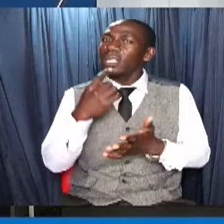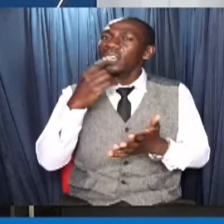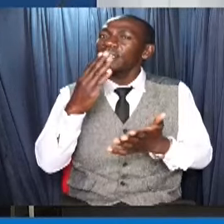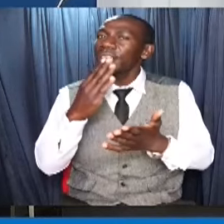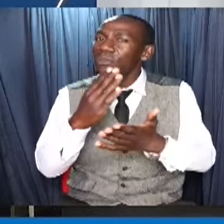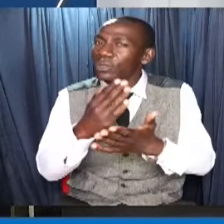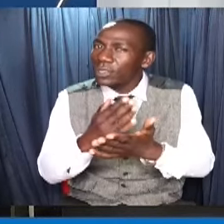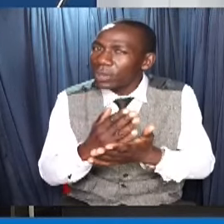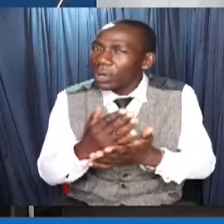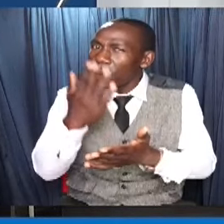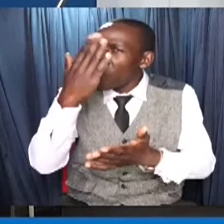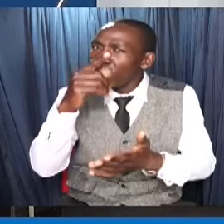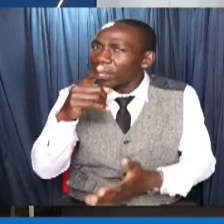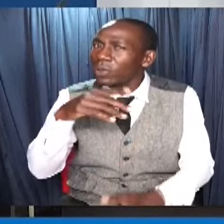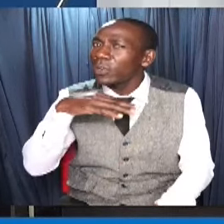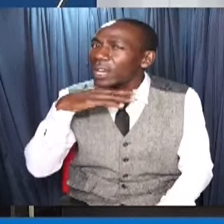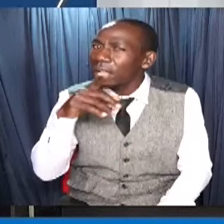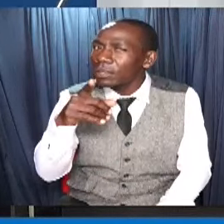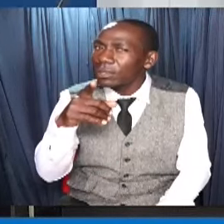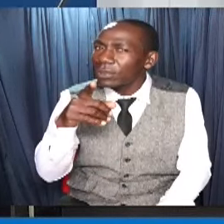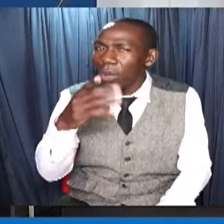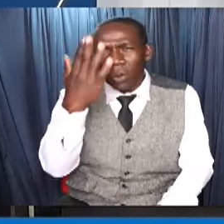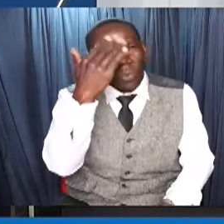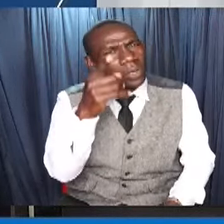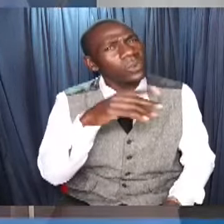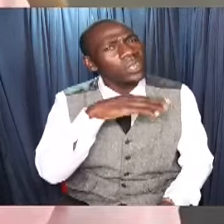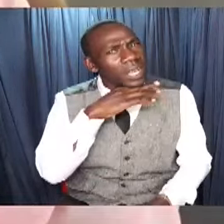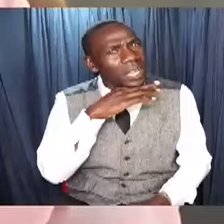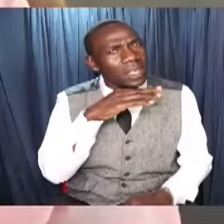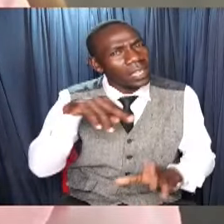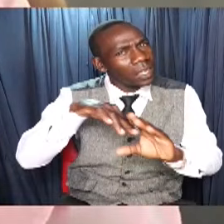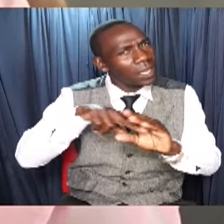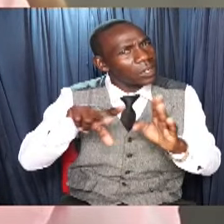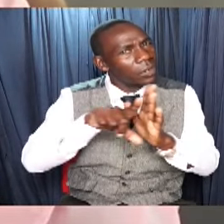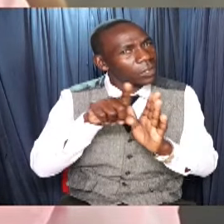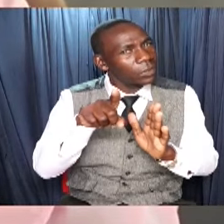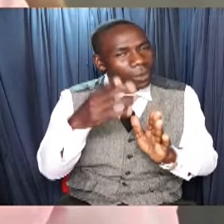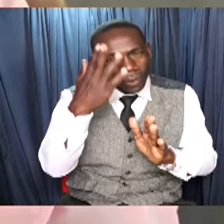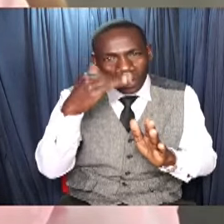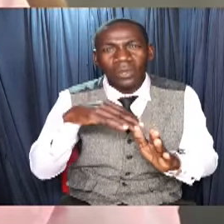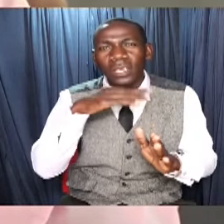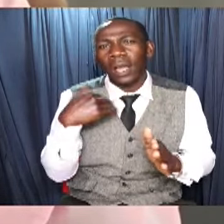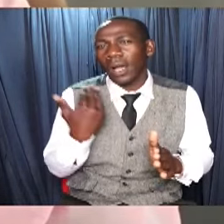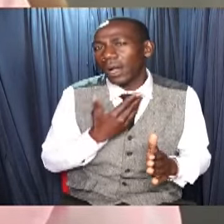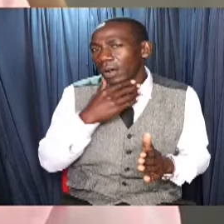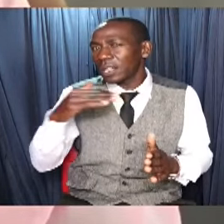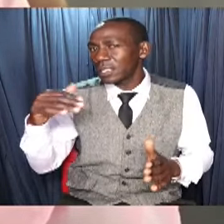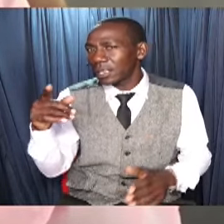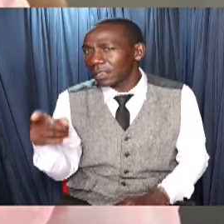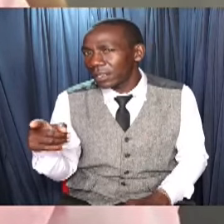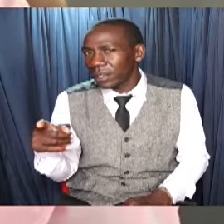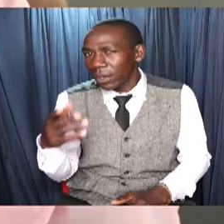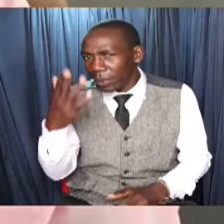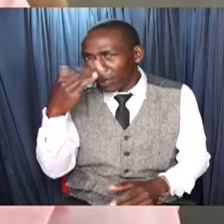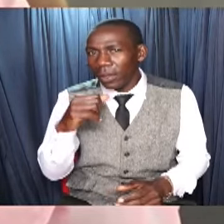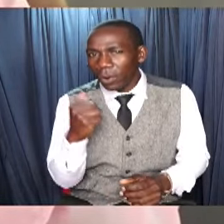kweli tell us the truth mbona ufe why should you die mbona ufe mkasamana why should you die mbona ufe mwana wetu why should you die our child mbona